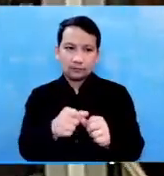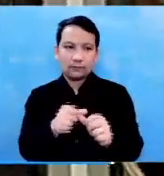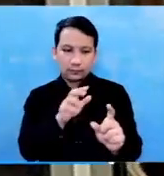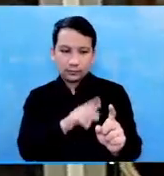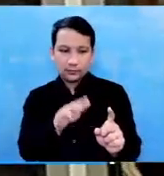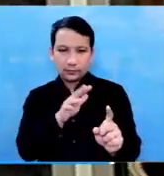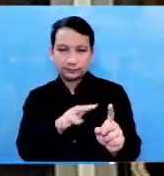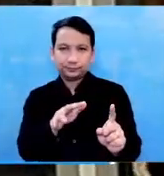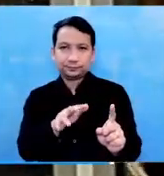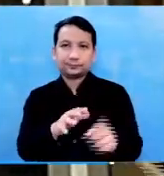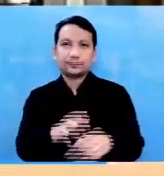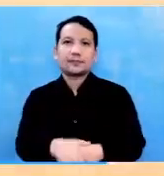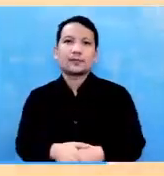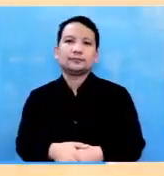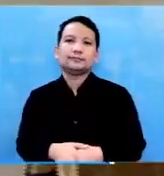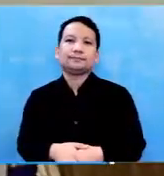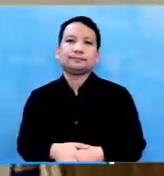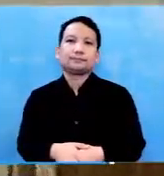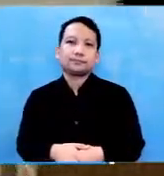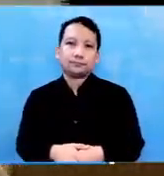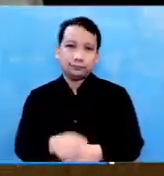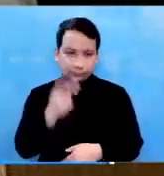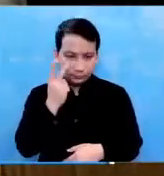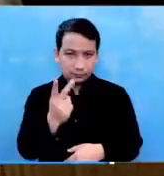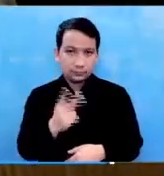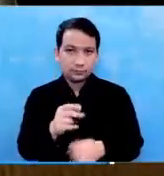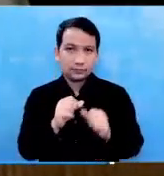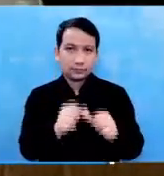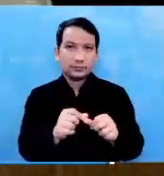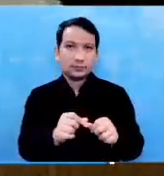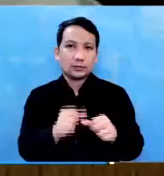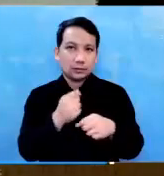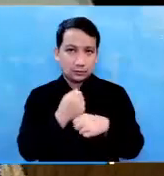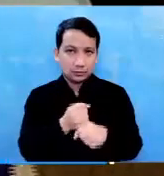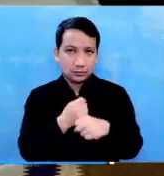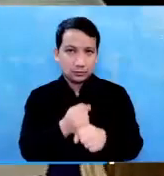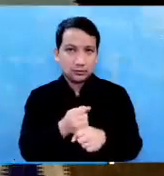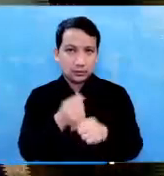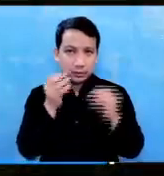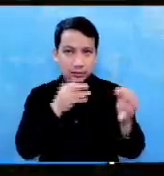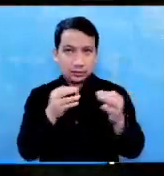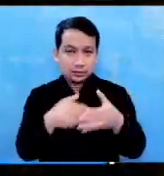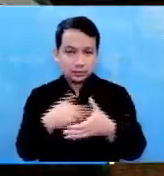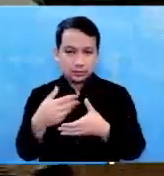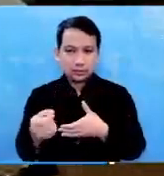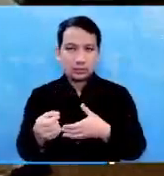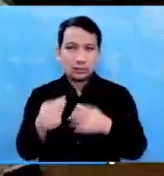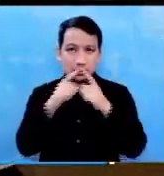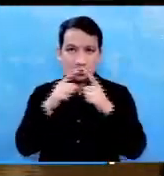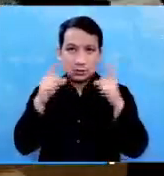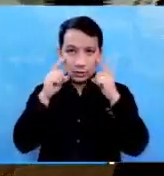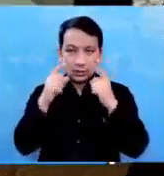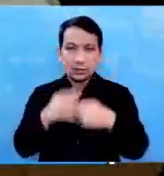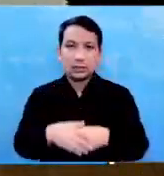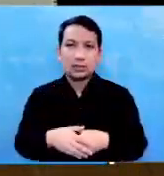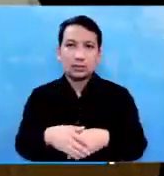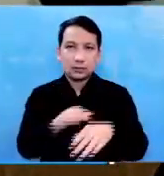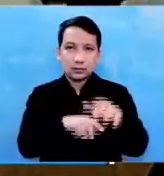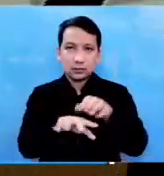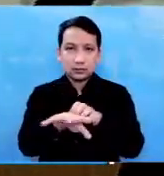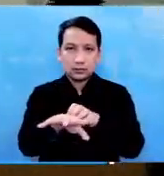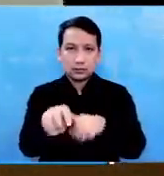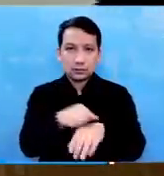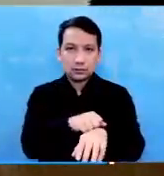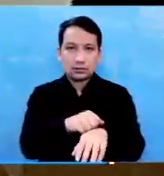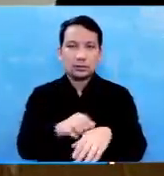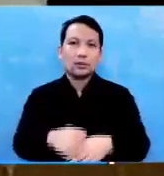So we discover na nagluluto siya kasi lumalabas siya ng bahay, naka-face mask, naka-gloves, magtalang po